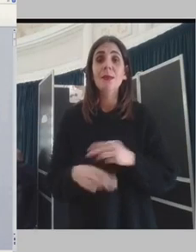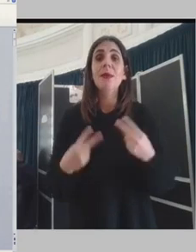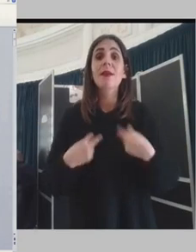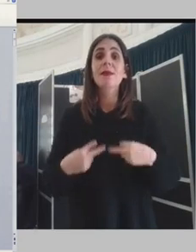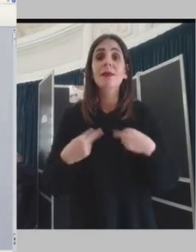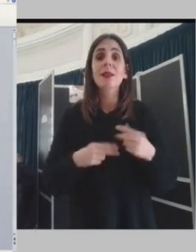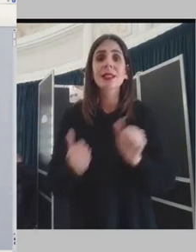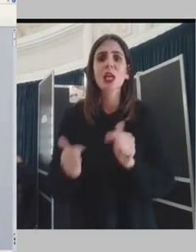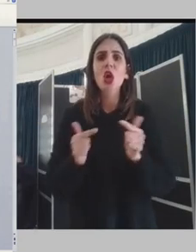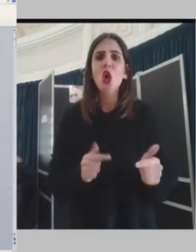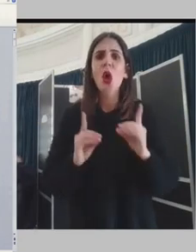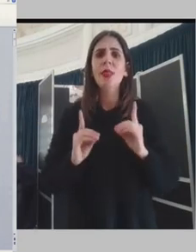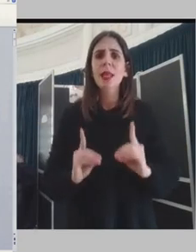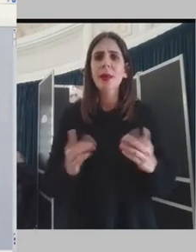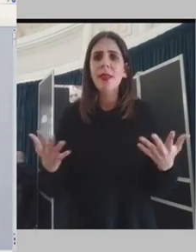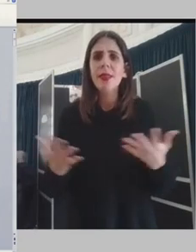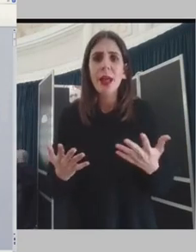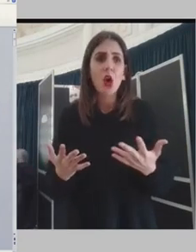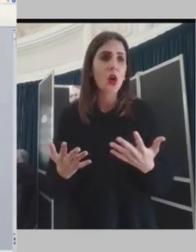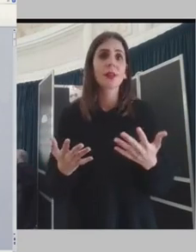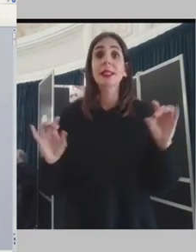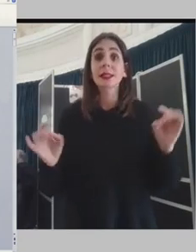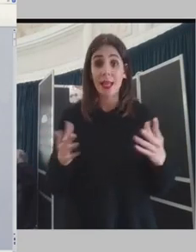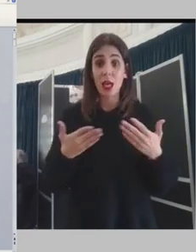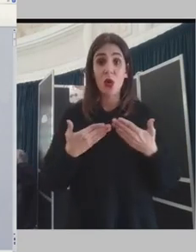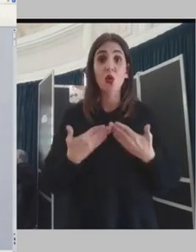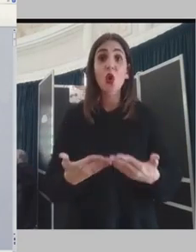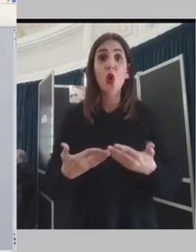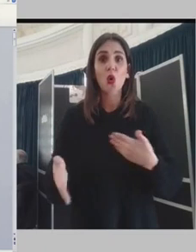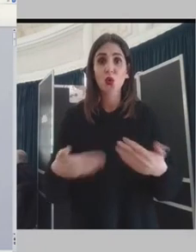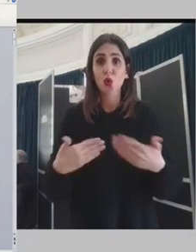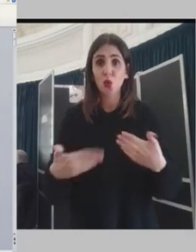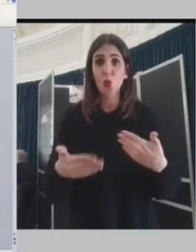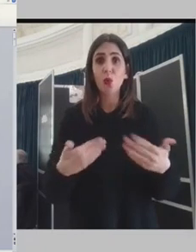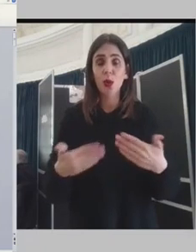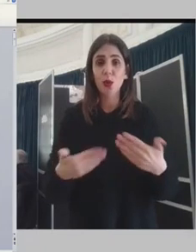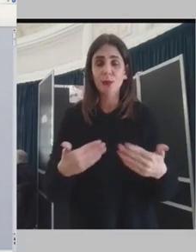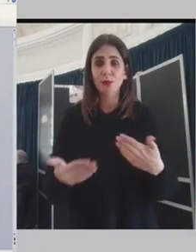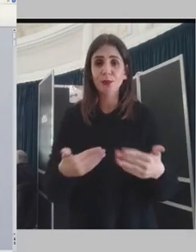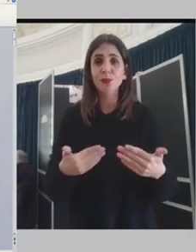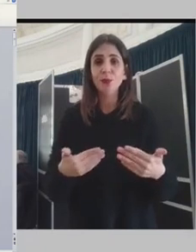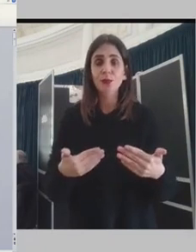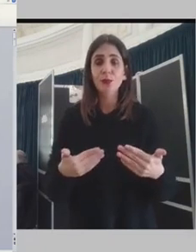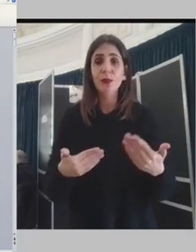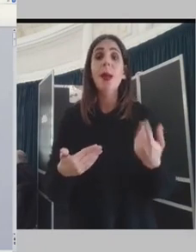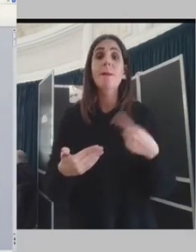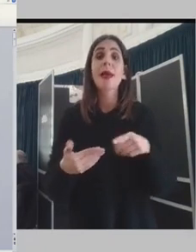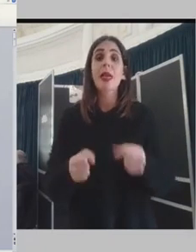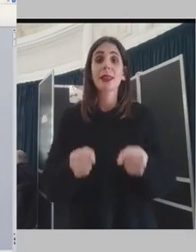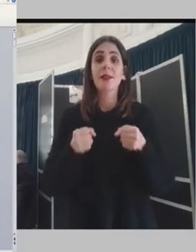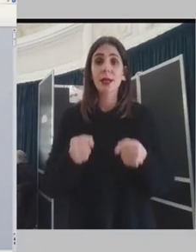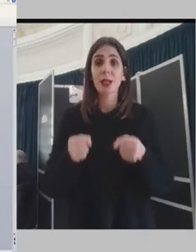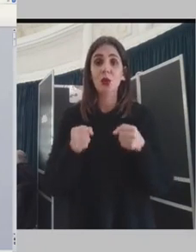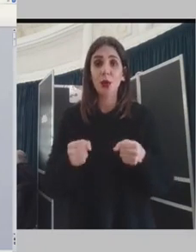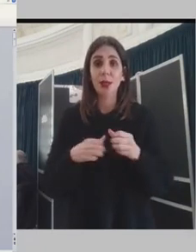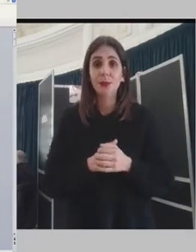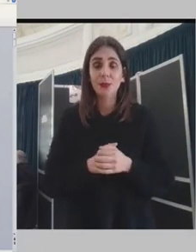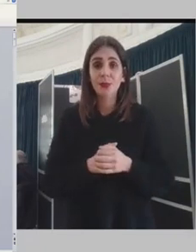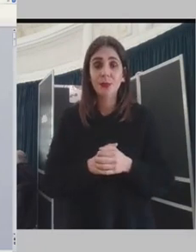dall'arrivo in tempi rapidi di una rianimazione e in particolare di un defibrillatore, è